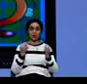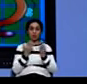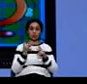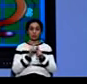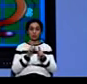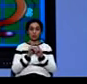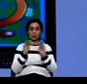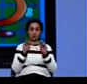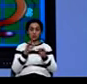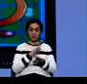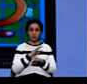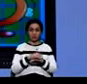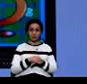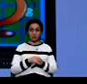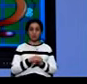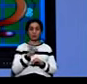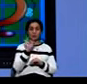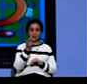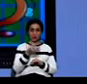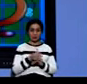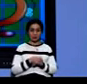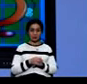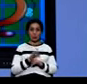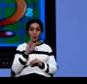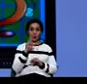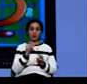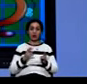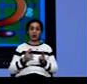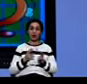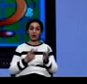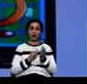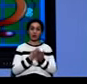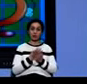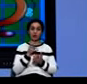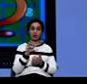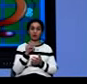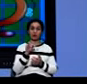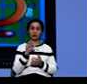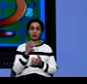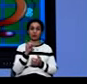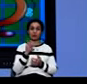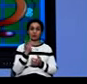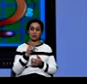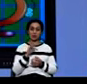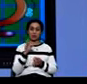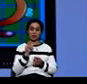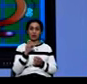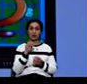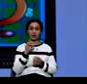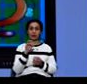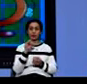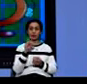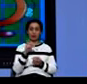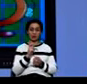Какое слово вы поставили? Правильно. Она катается. Негора катается на